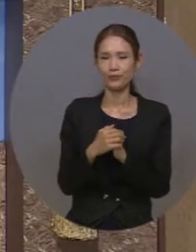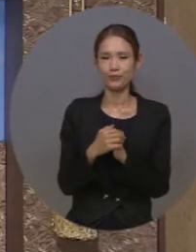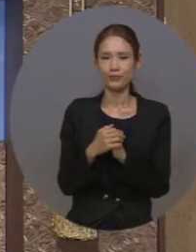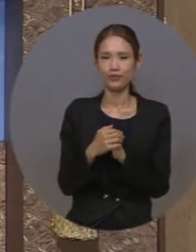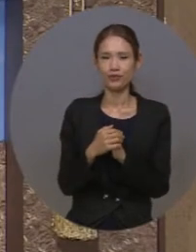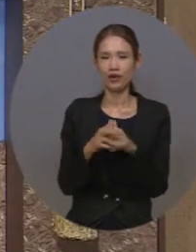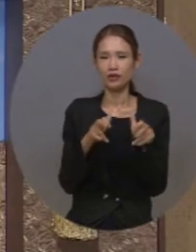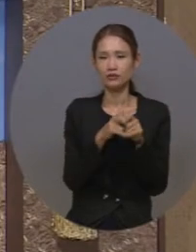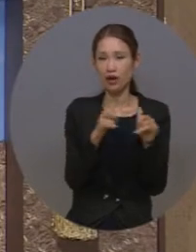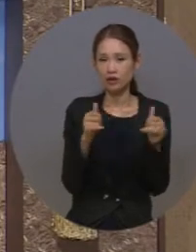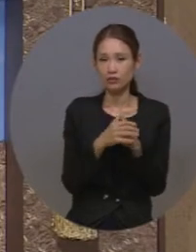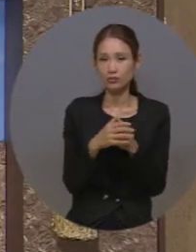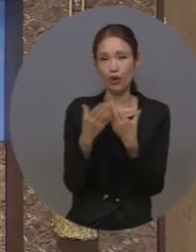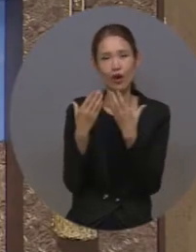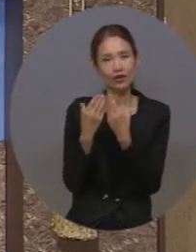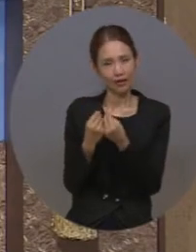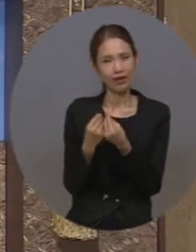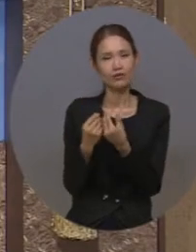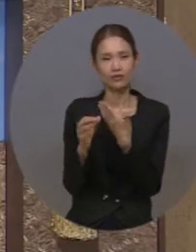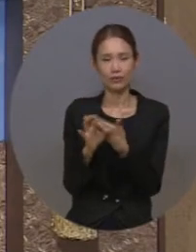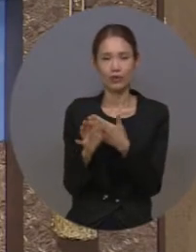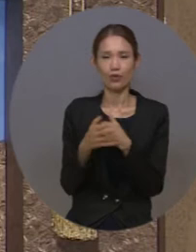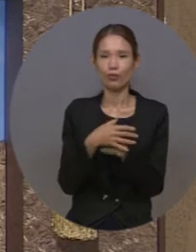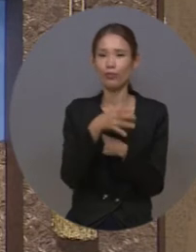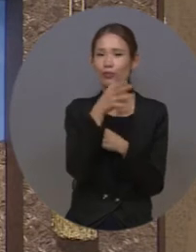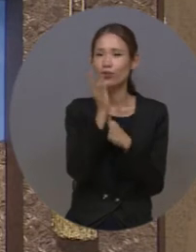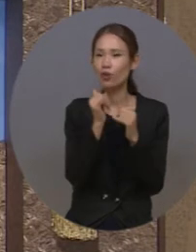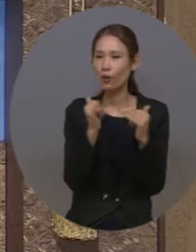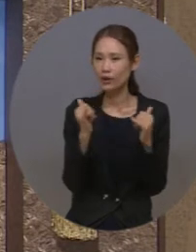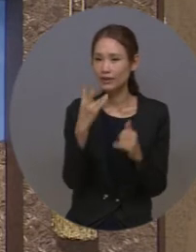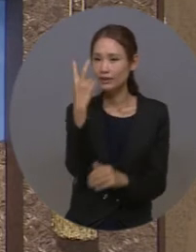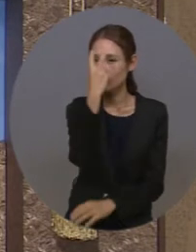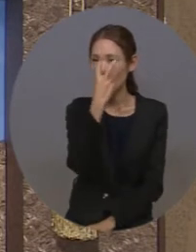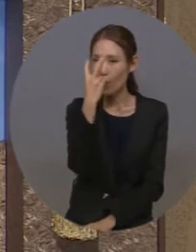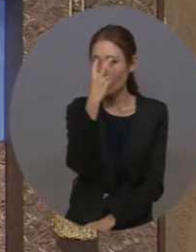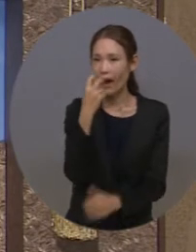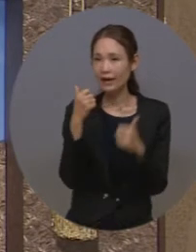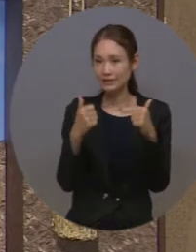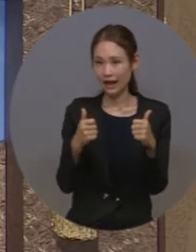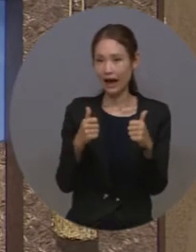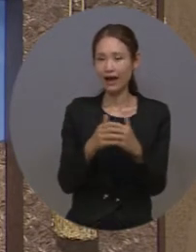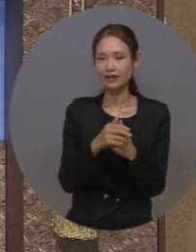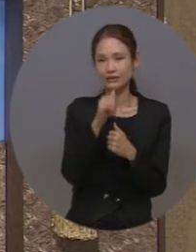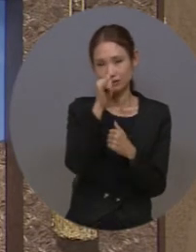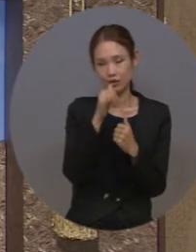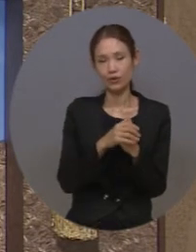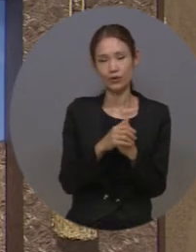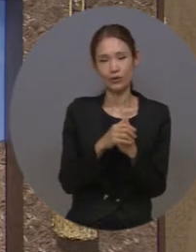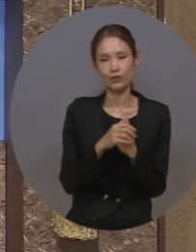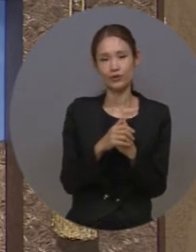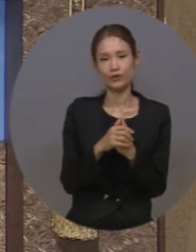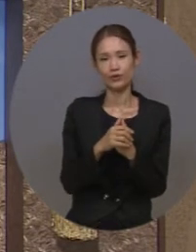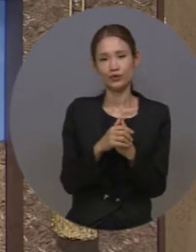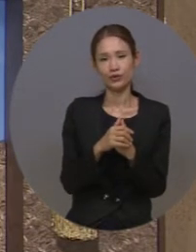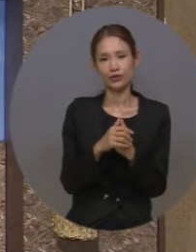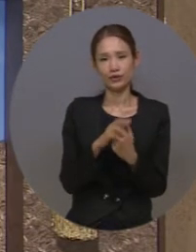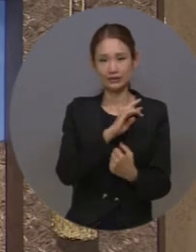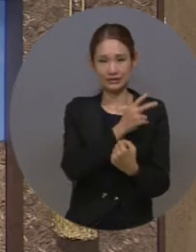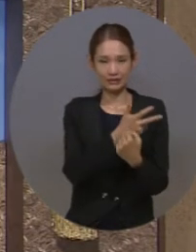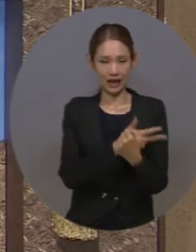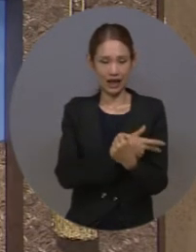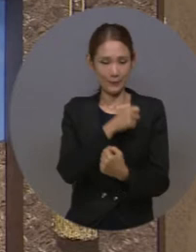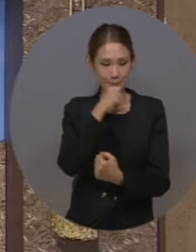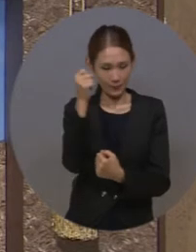근데 장애인들 우리가 이제 그래서 노인 요양사라는 게 있습니다. 노인 요양사는